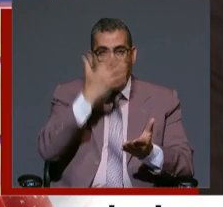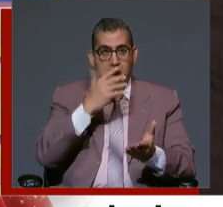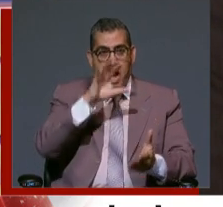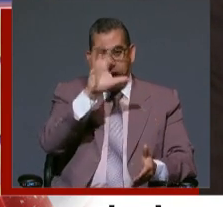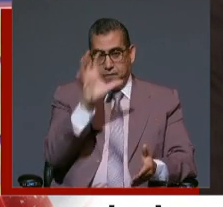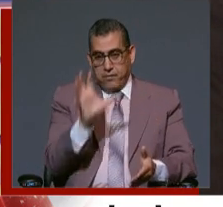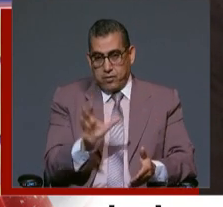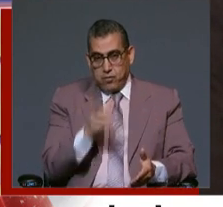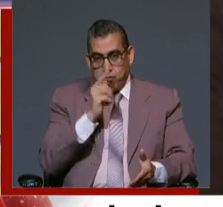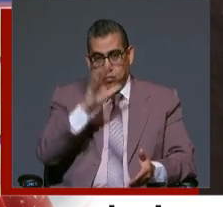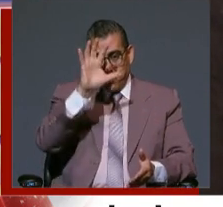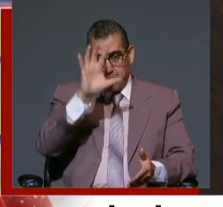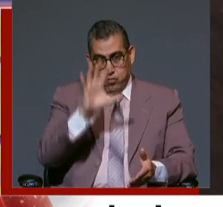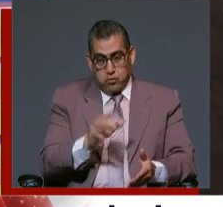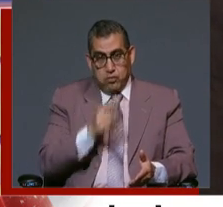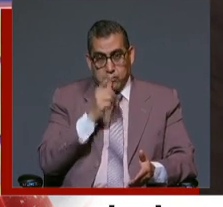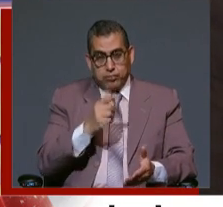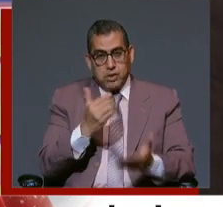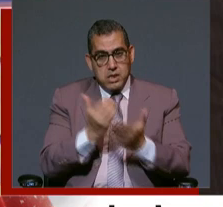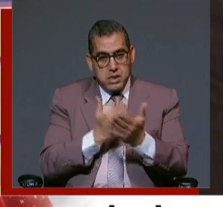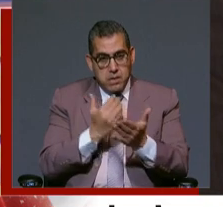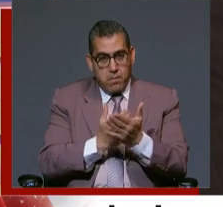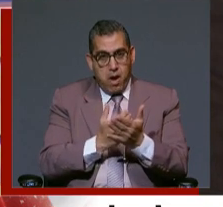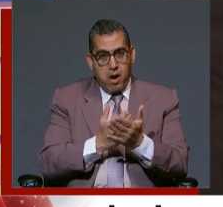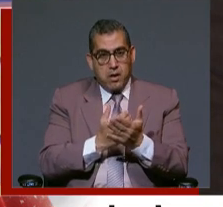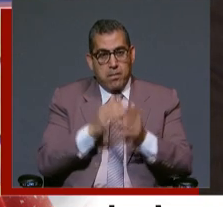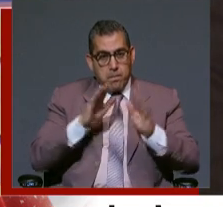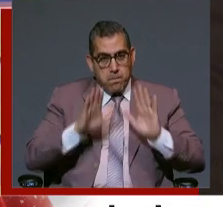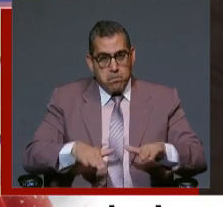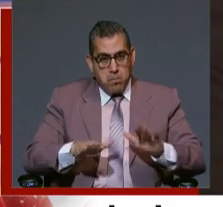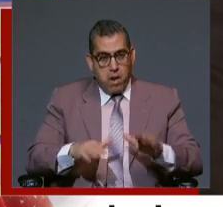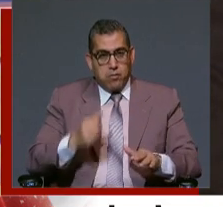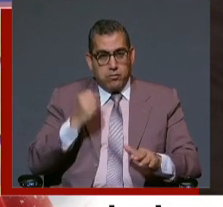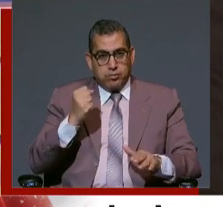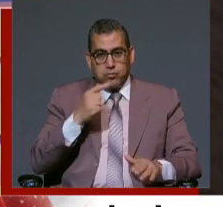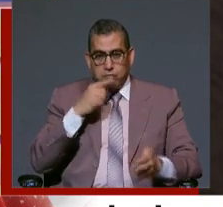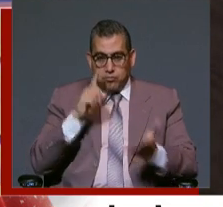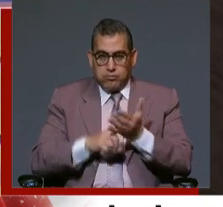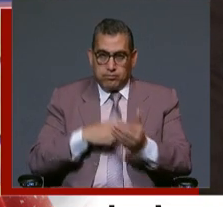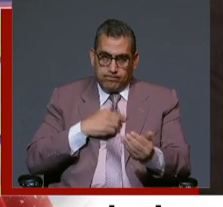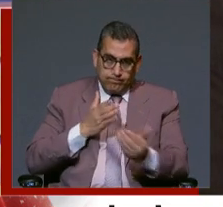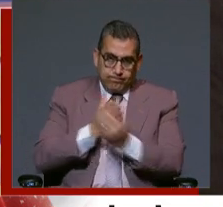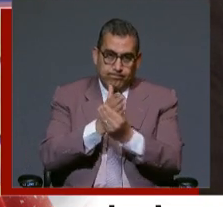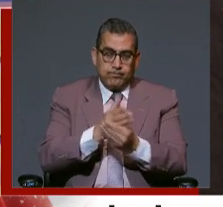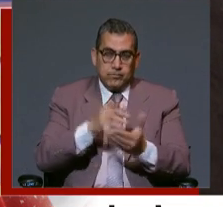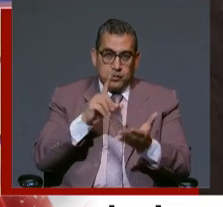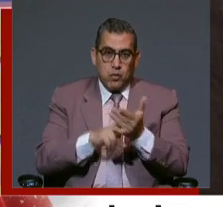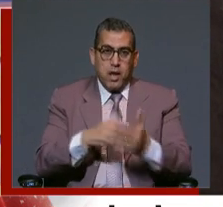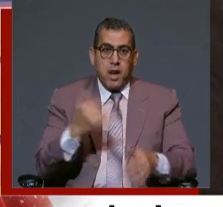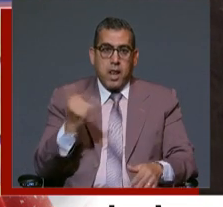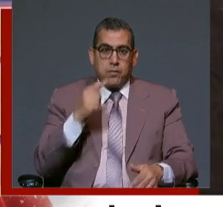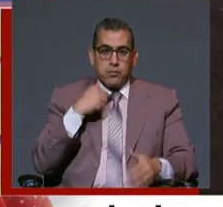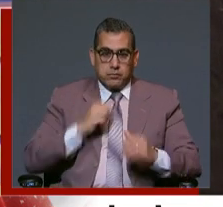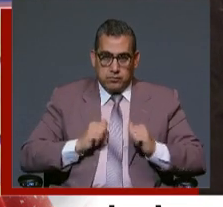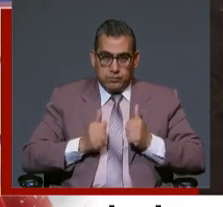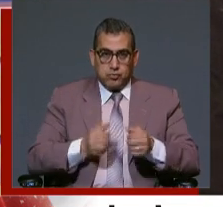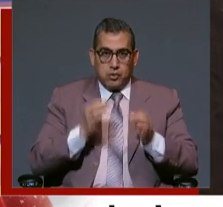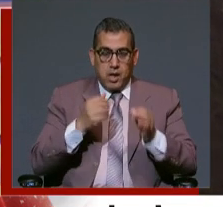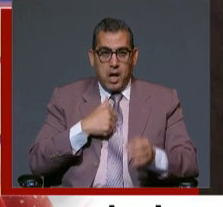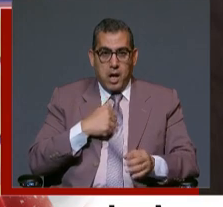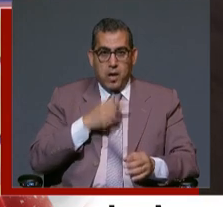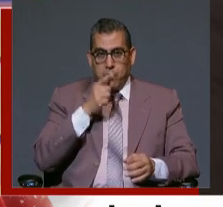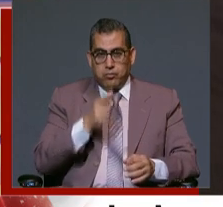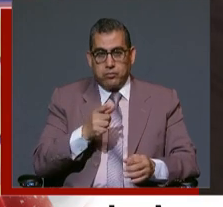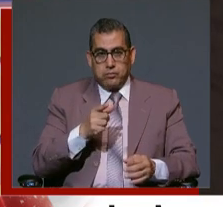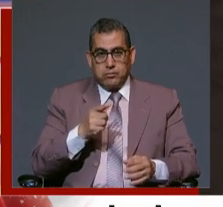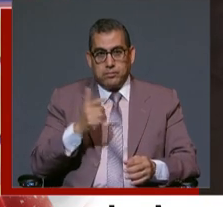بكر للاستثمار والتواجد. أكيد لازم يكون لنا دور، وده اللي إحنا يعني بنقوم به. أنا مؤخرا